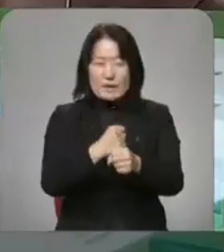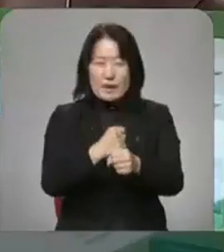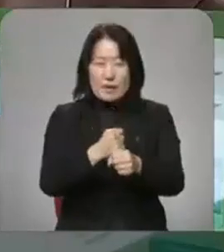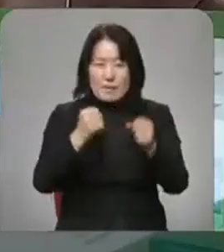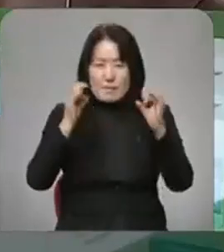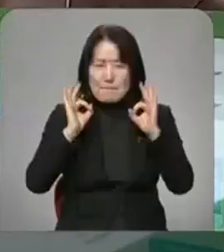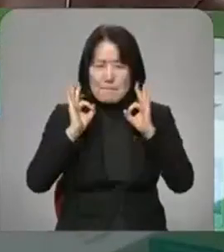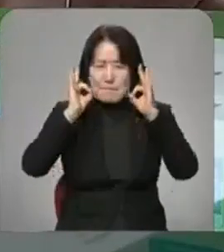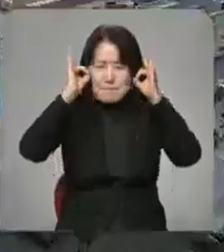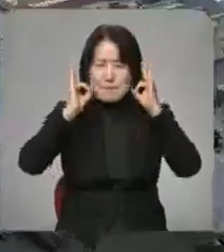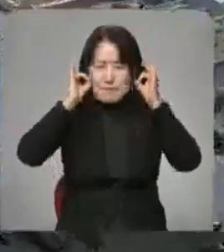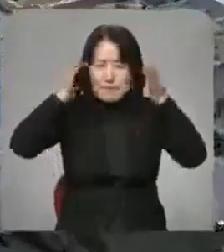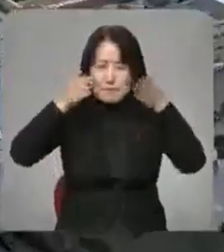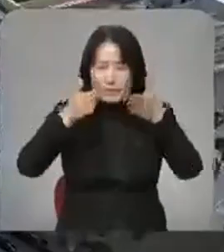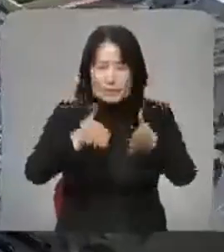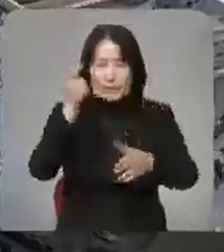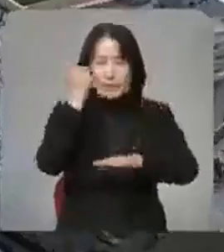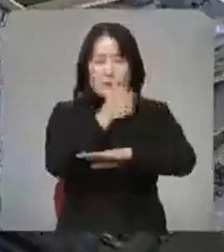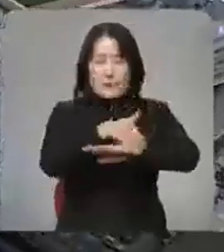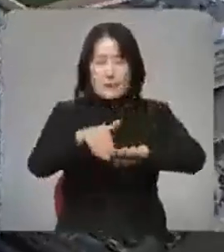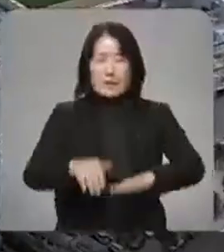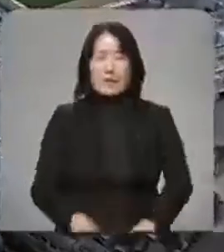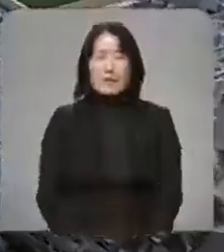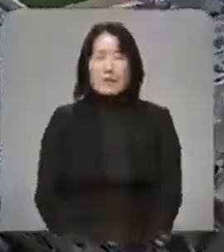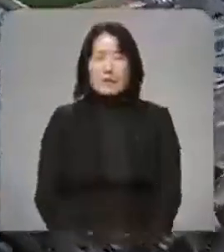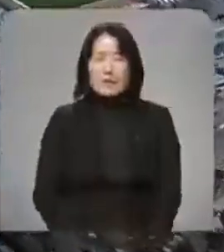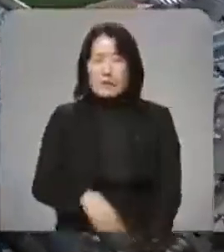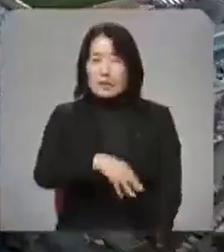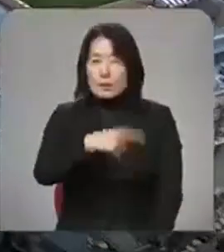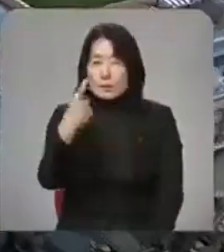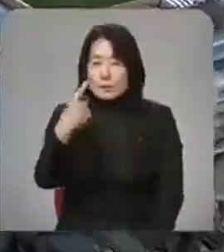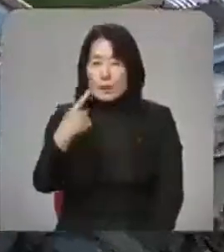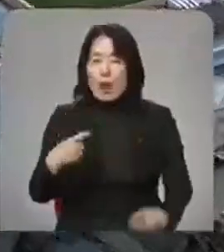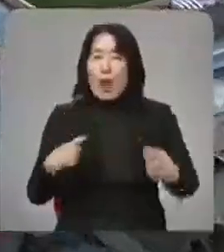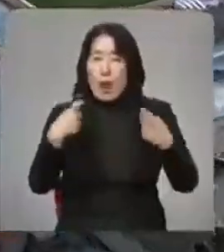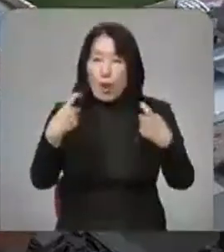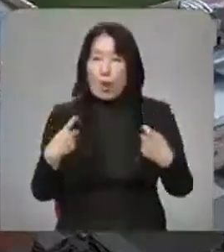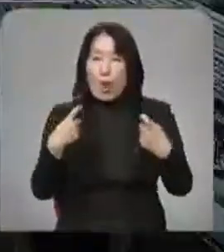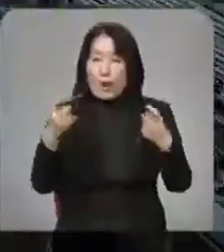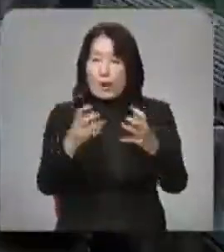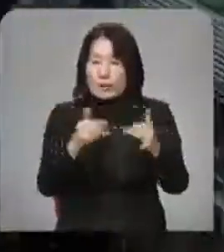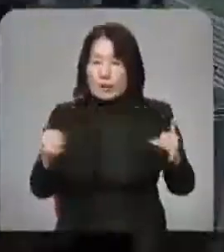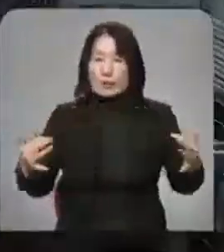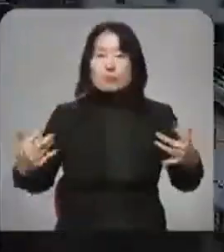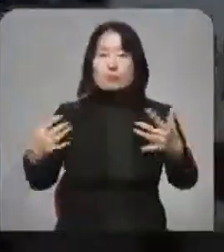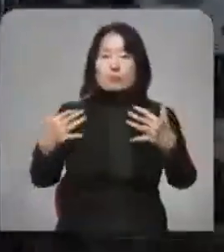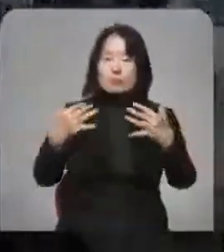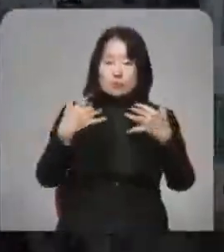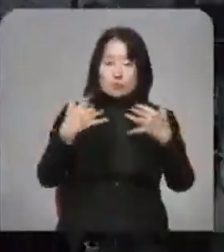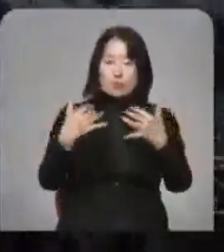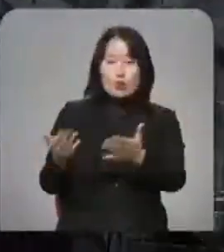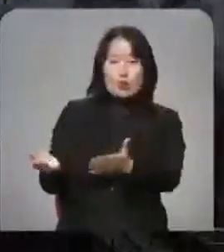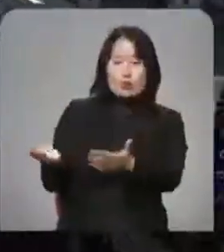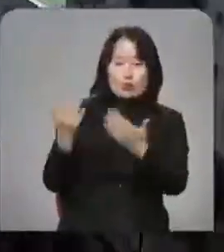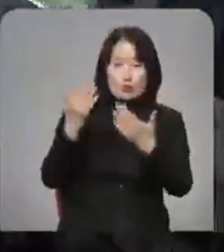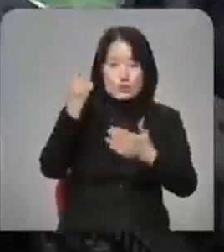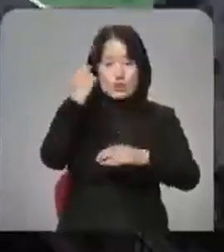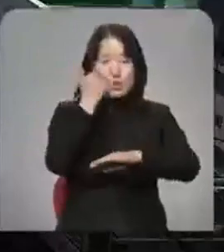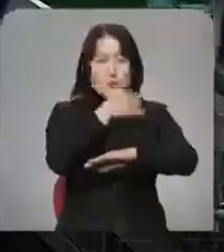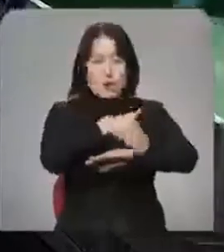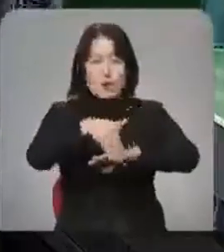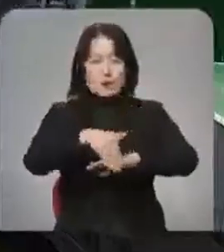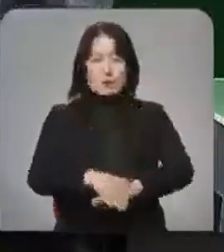매진할 계획입니다. 삼척시는 또 천만 관광시대 삼척을 목표로 관광객 유치에 나설